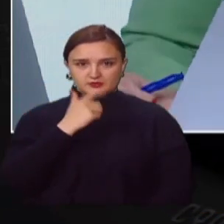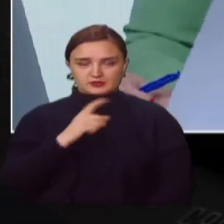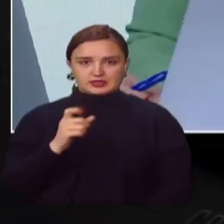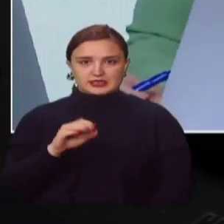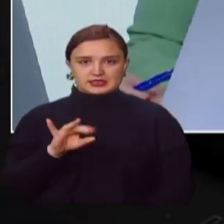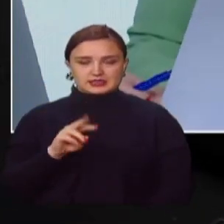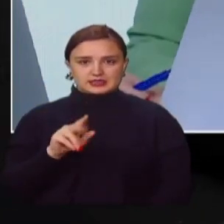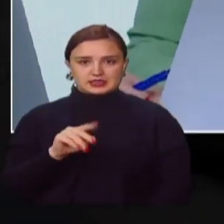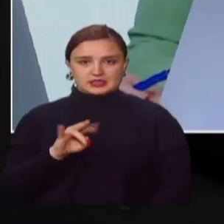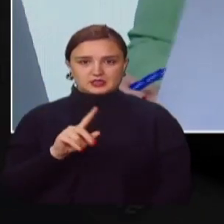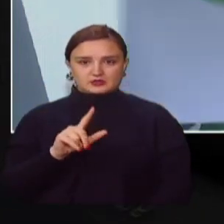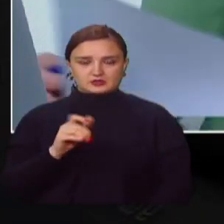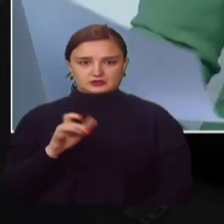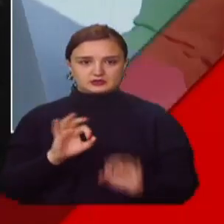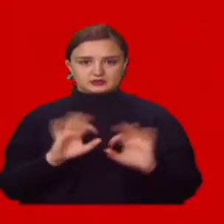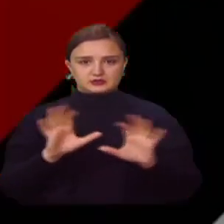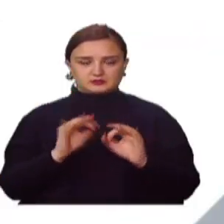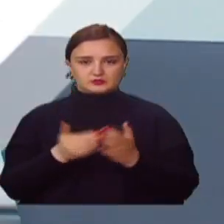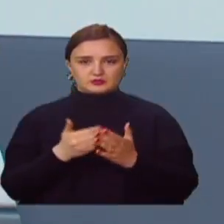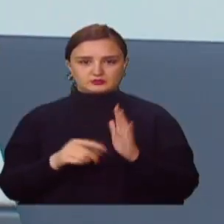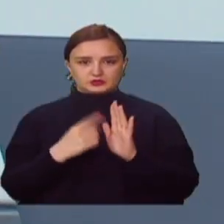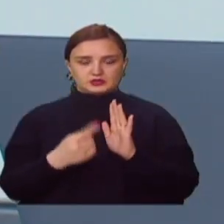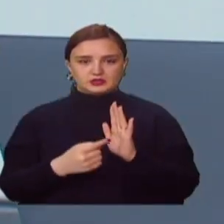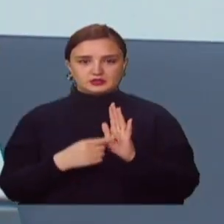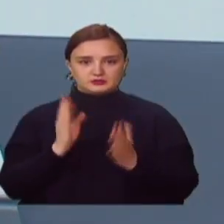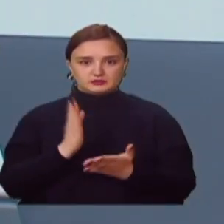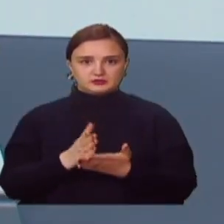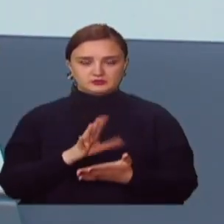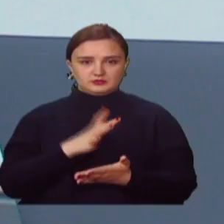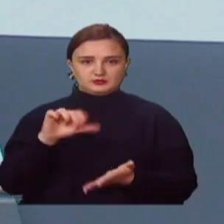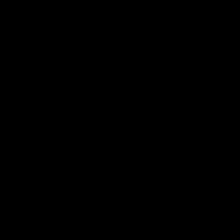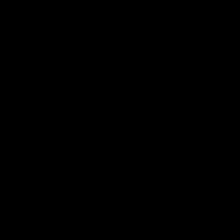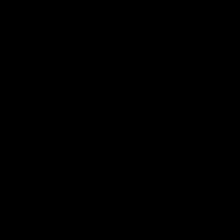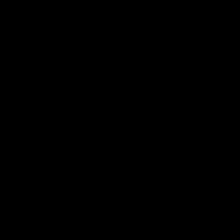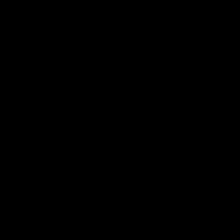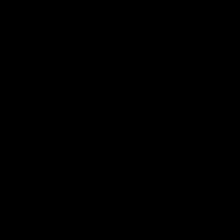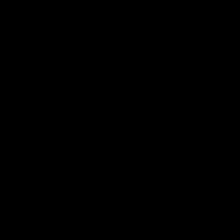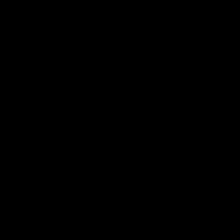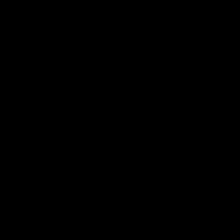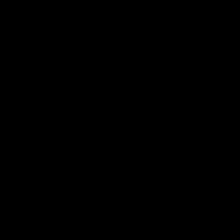დეკანოვიძე. მადლობა თქვენ. მოამბის შეკითხვებს. პირდაპირ ეთერში საუბრობდა.